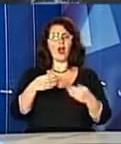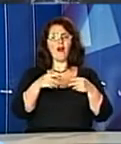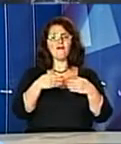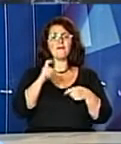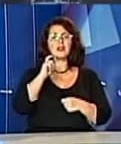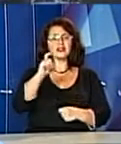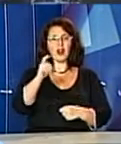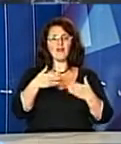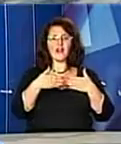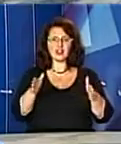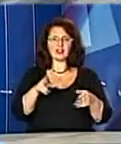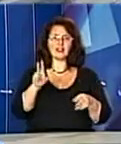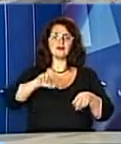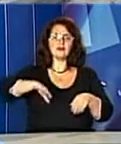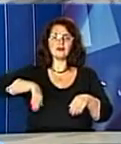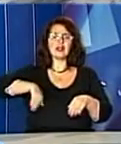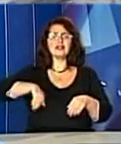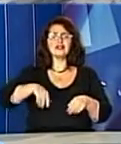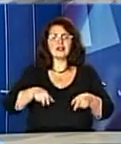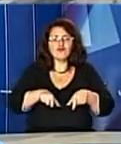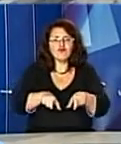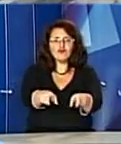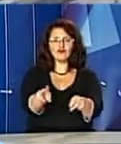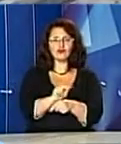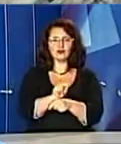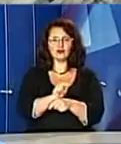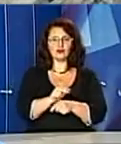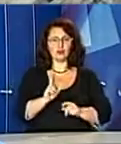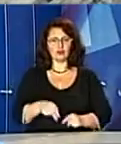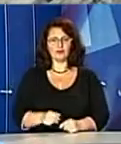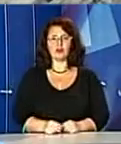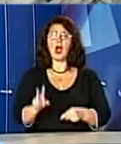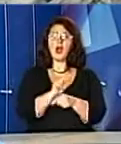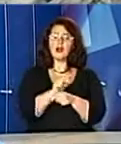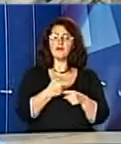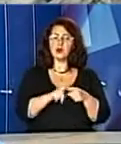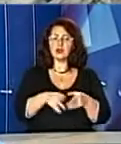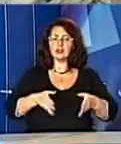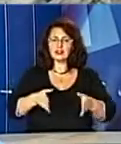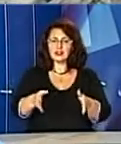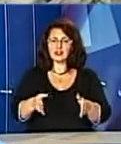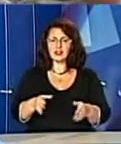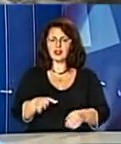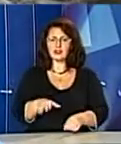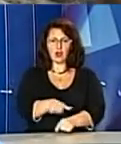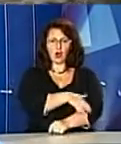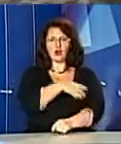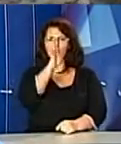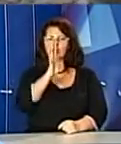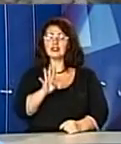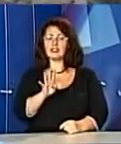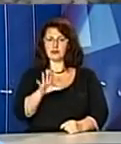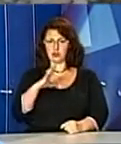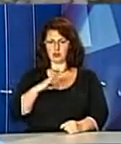завершення монтажу ліній. Сьогодні на цій ділянці дороги тривав майже ремонт на цій ділянці дороги тривав майже 4